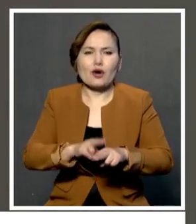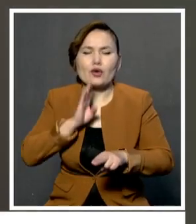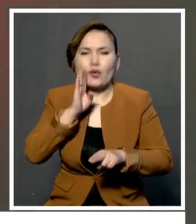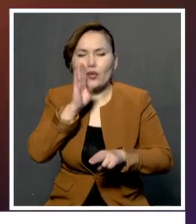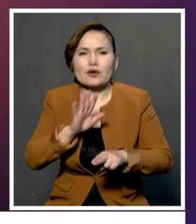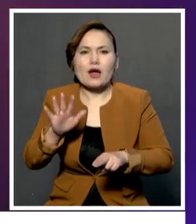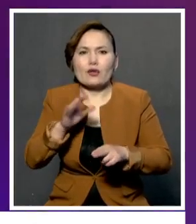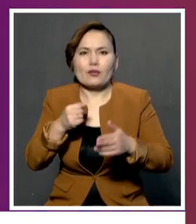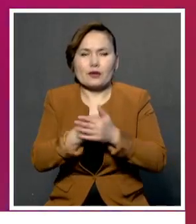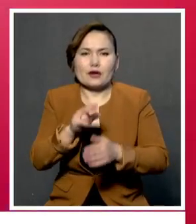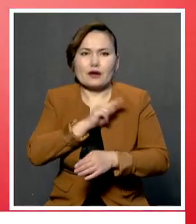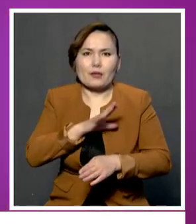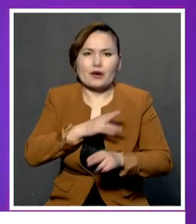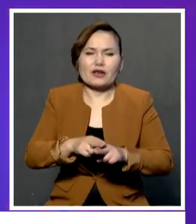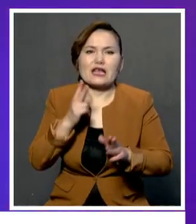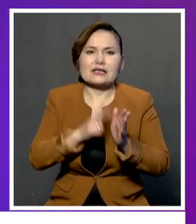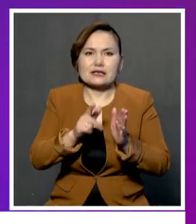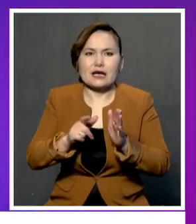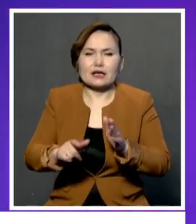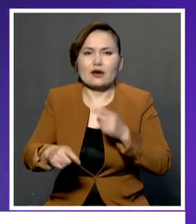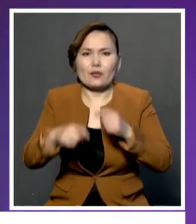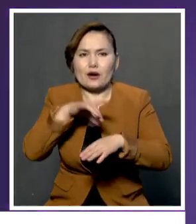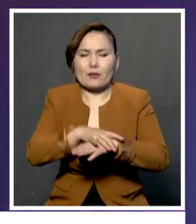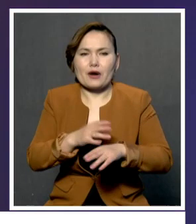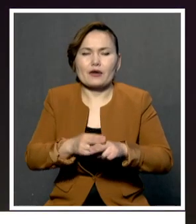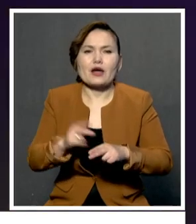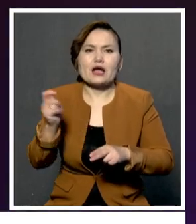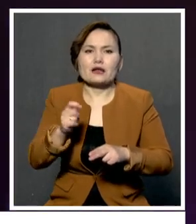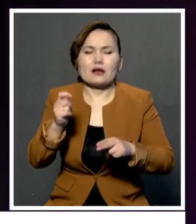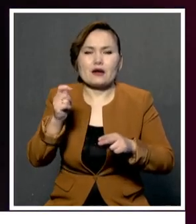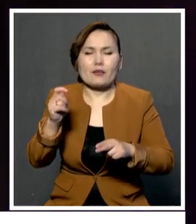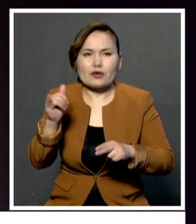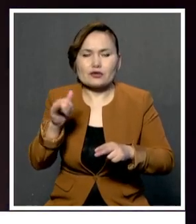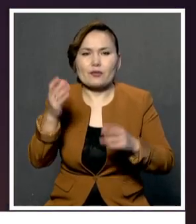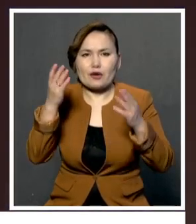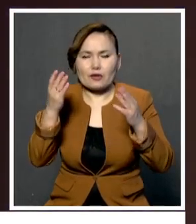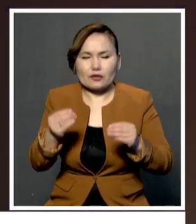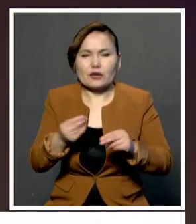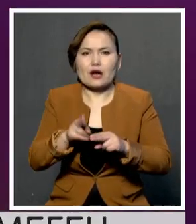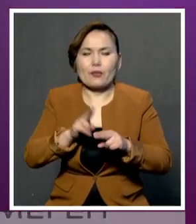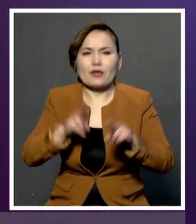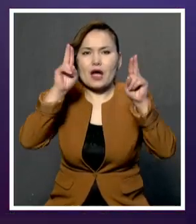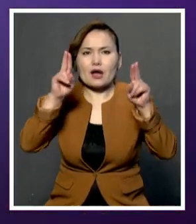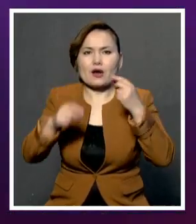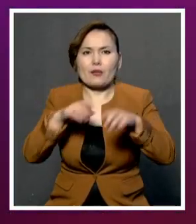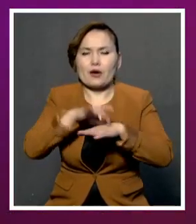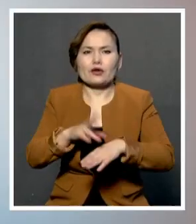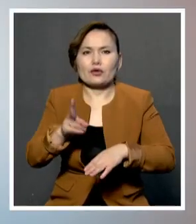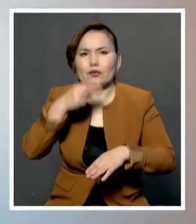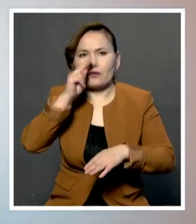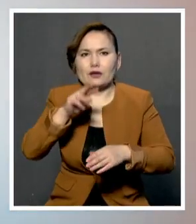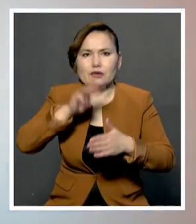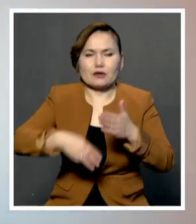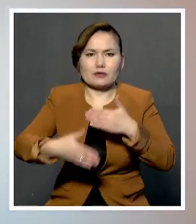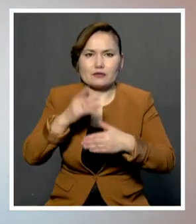жатқан. Тексерісте 80 адам анықталды. Мобильді топ демалыс күндері 150 кәсіпкерлік нысанын аралап шығып, ереже бұзғандарды әкімшілік жауапкершілікке